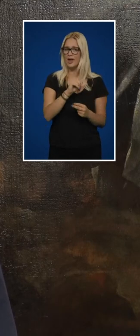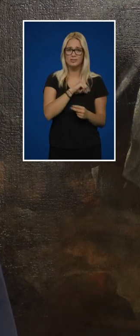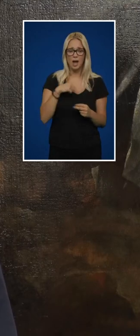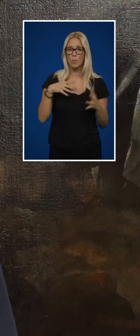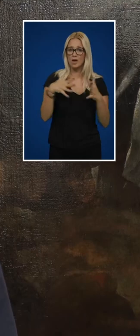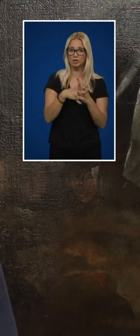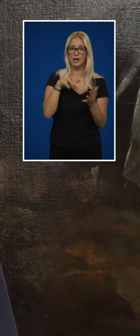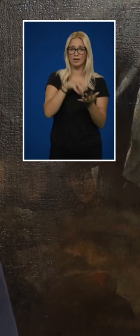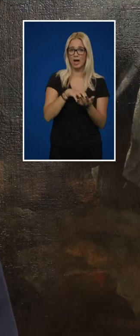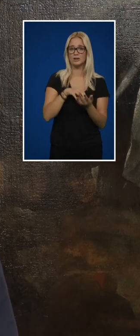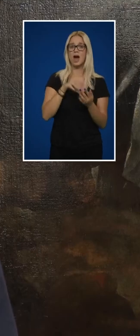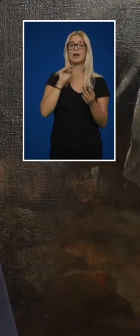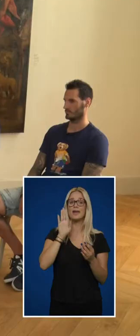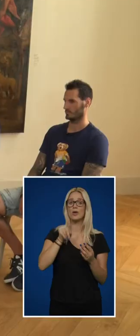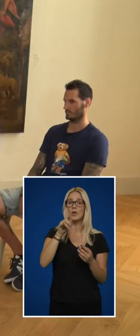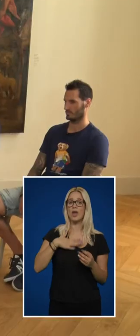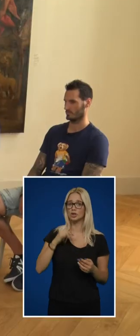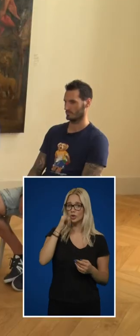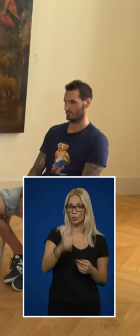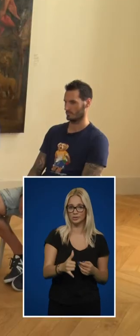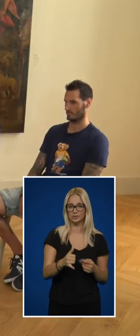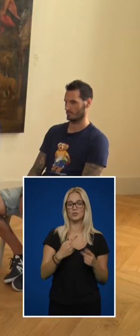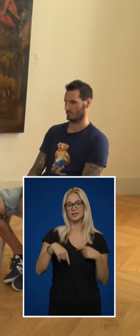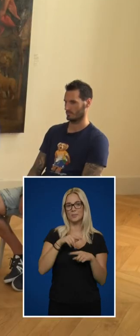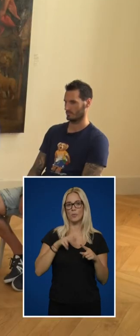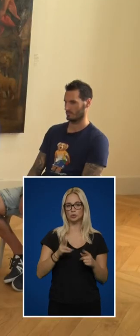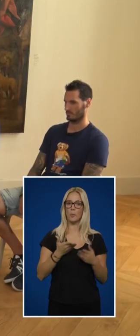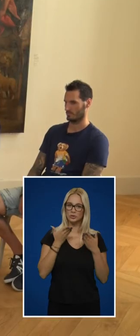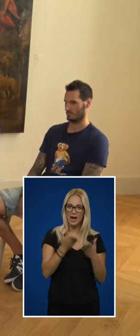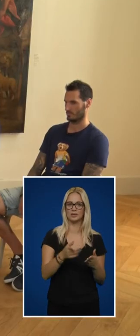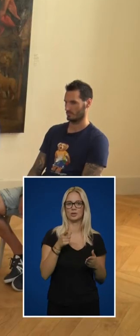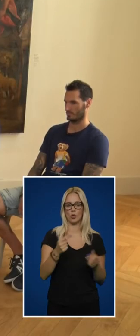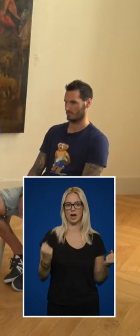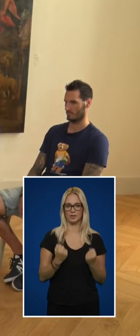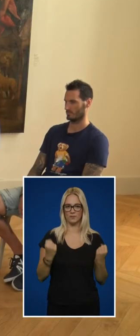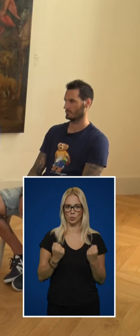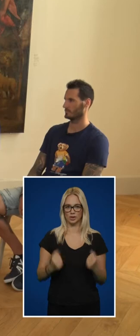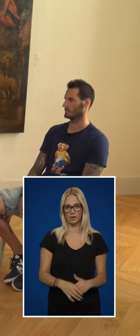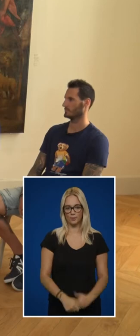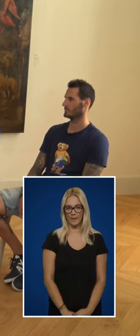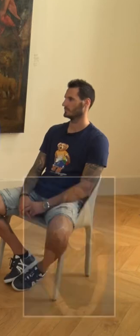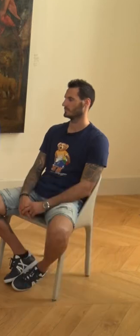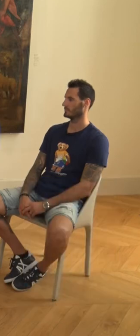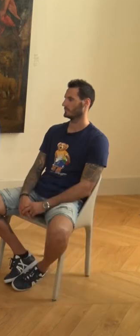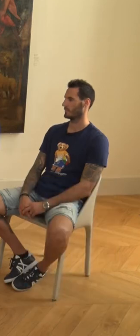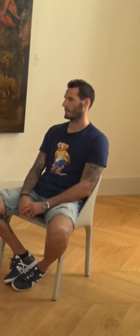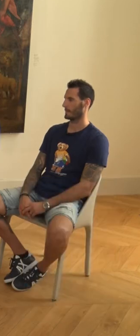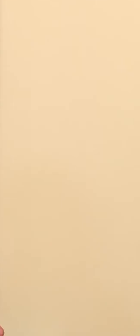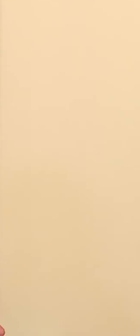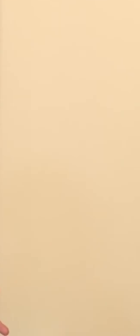pokazali koliko je važnost da ne samo građana grada Zadra, nego i naših gostiju da se posvetimo tim aktivnostima.